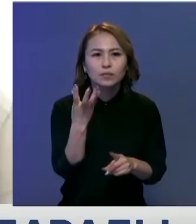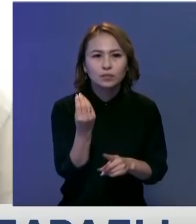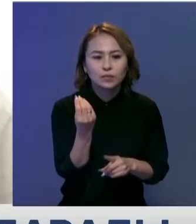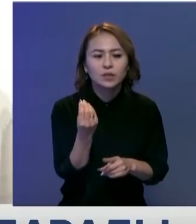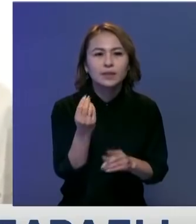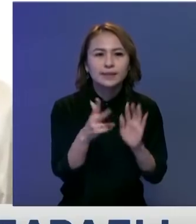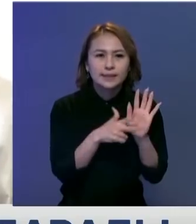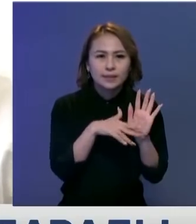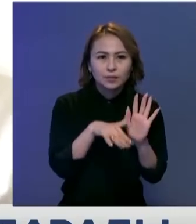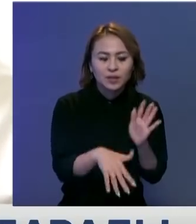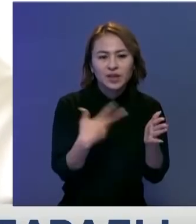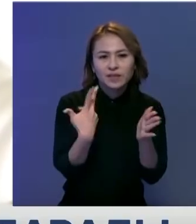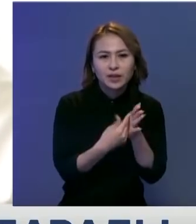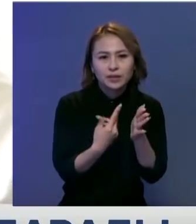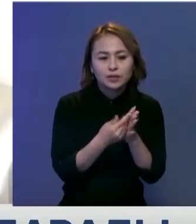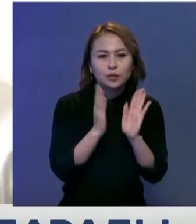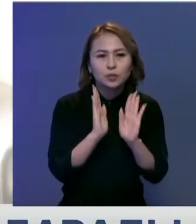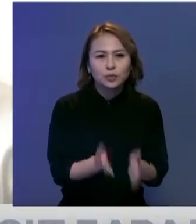8000 вакцины күтілді.